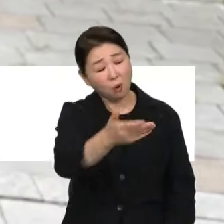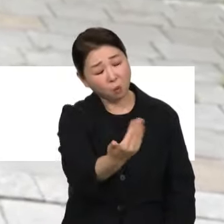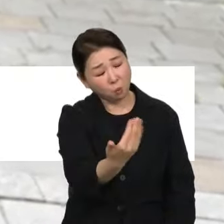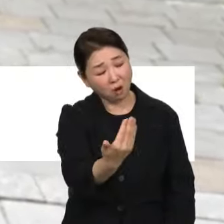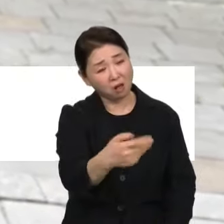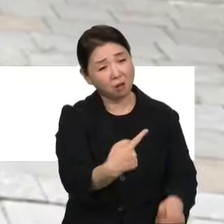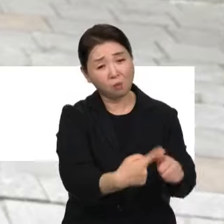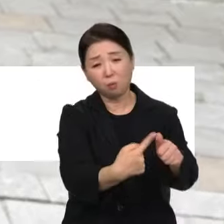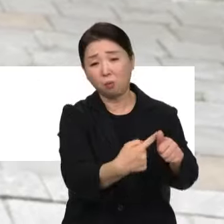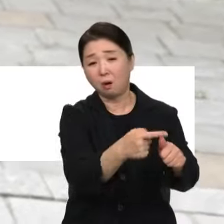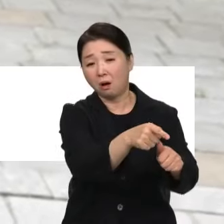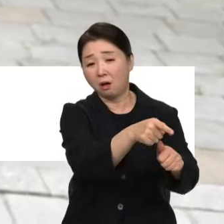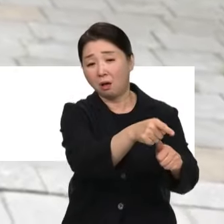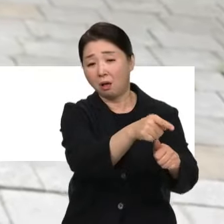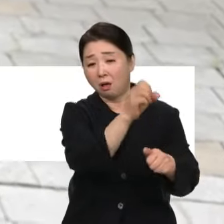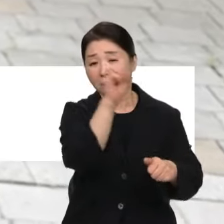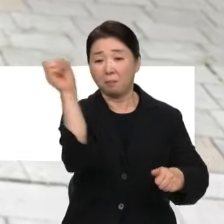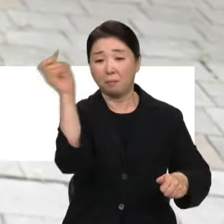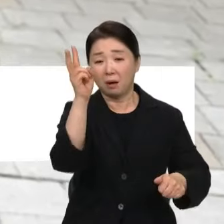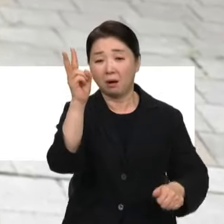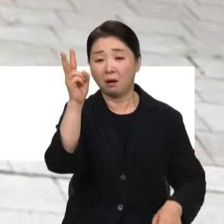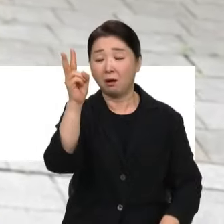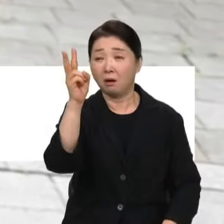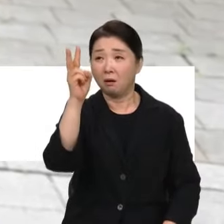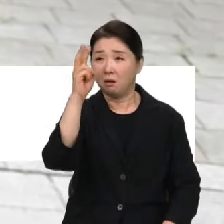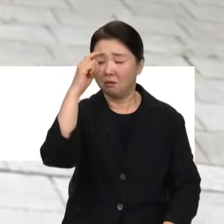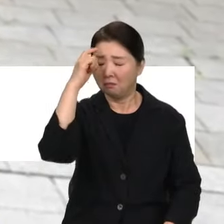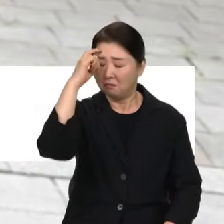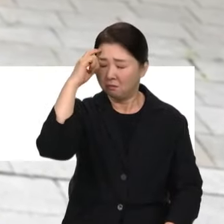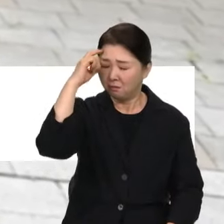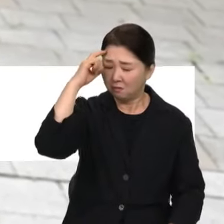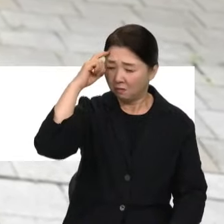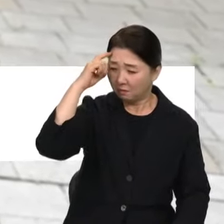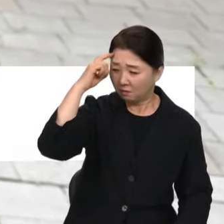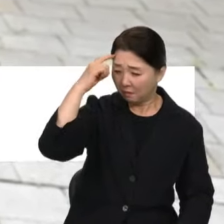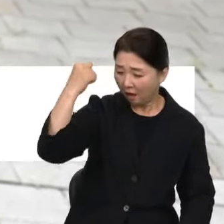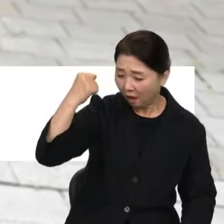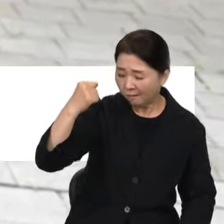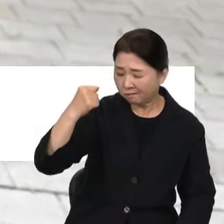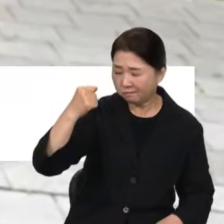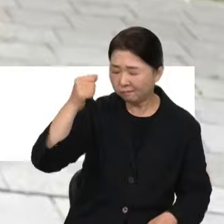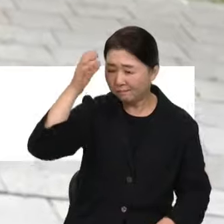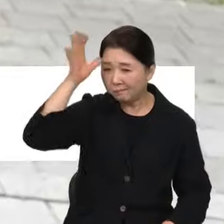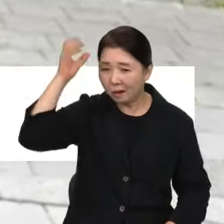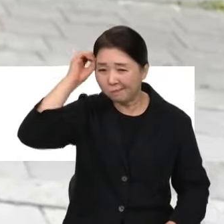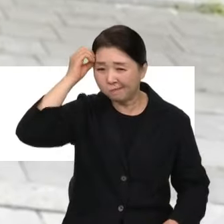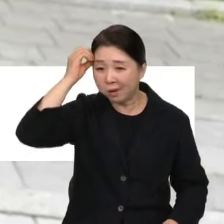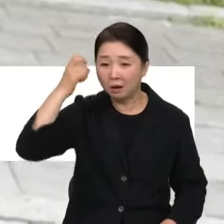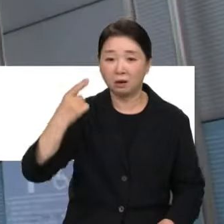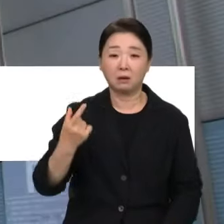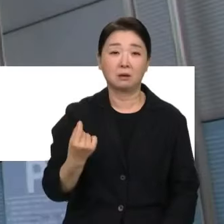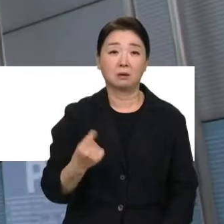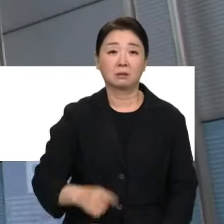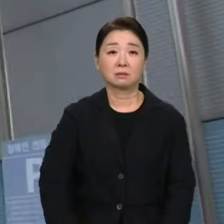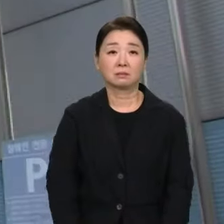나오라고 하고 욕설 하고 갑자기 정신적으로 많이 불안한